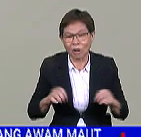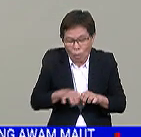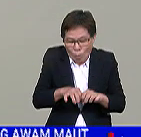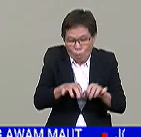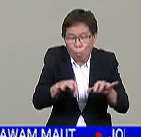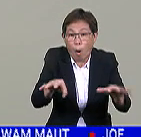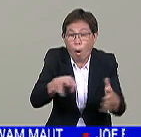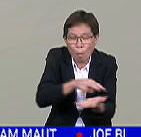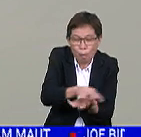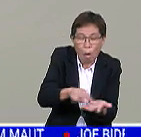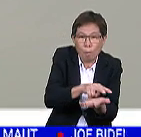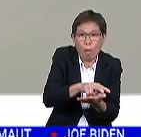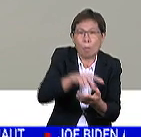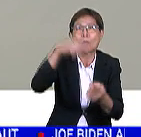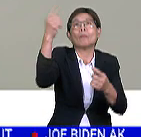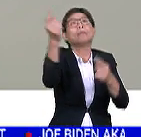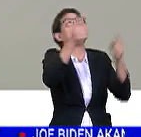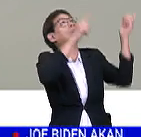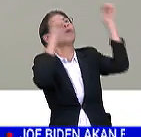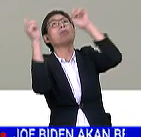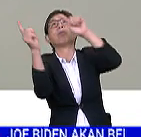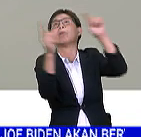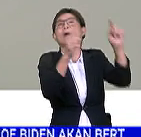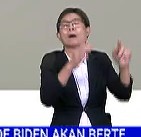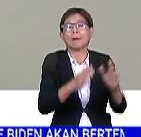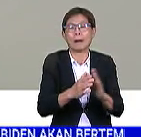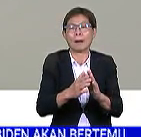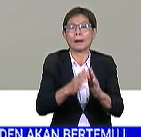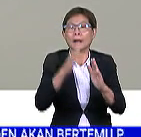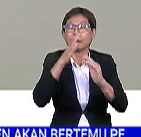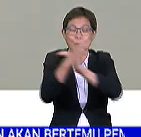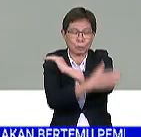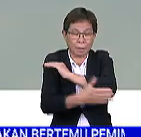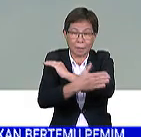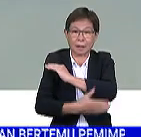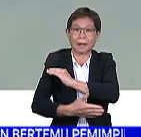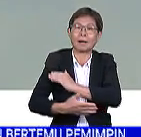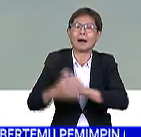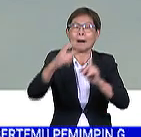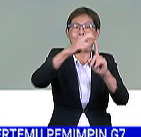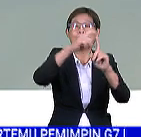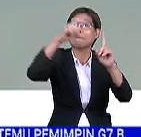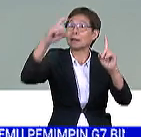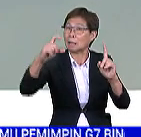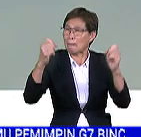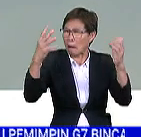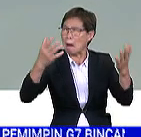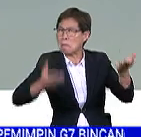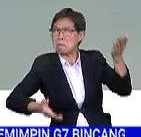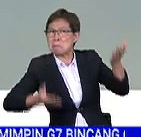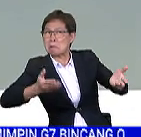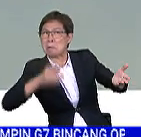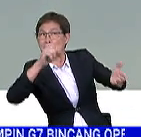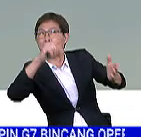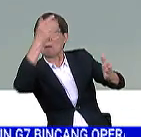Tular rakaman objek berlega-lega di ruang angkasa ibu kota Pakistan Islamabad baru-baru ini. Ramai menyifatkan kemungkinan besar